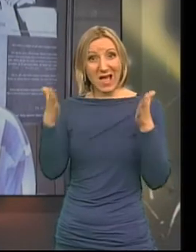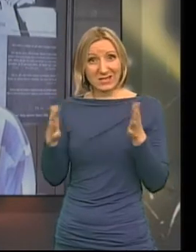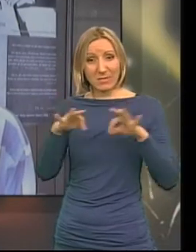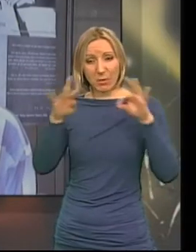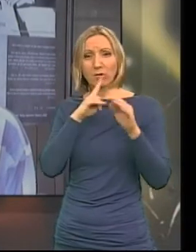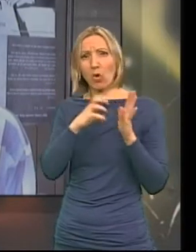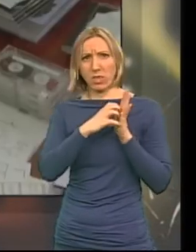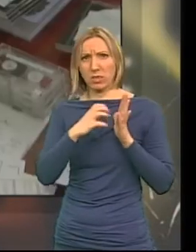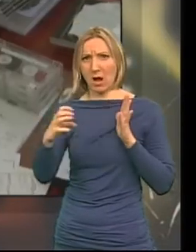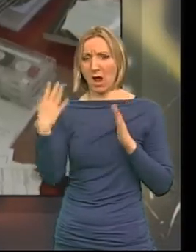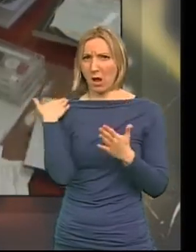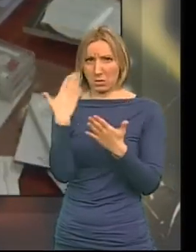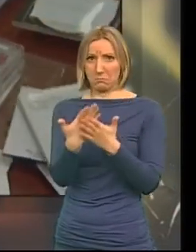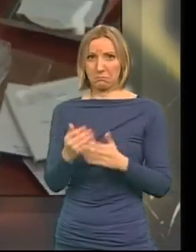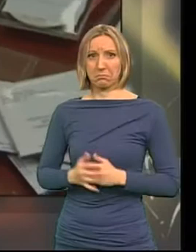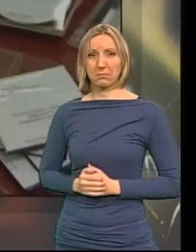vreme.